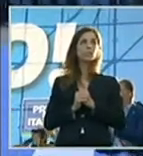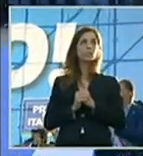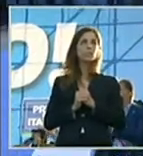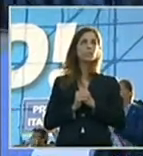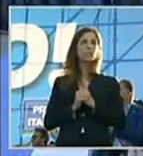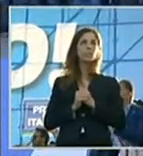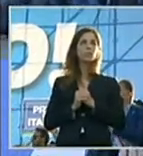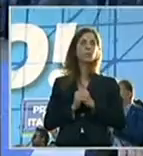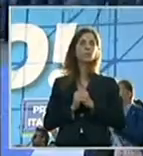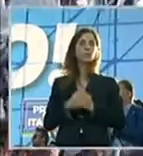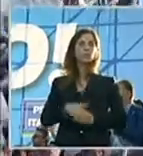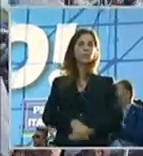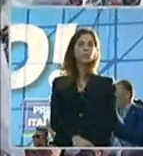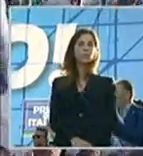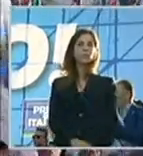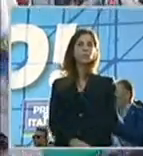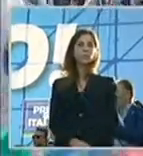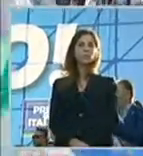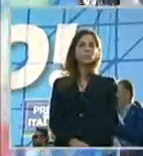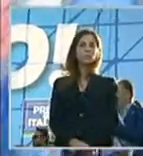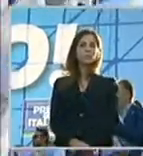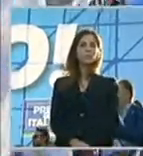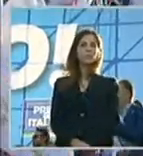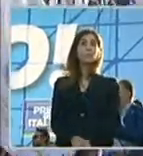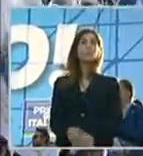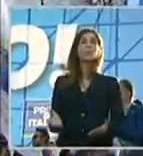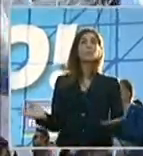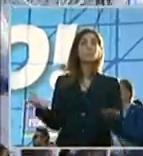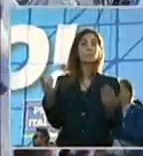governatori che hanno parlato, degli amministratori, poi adesso